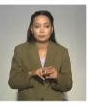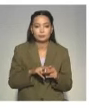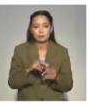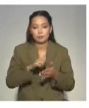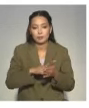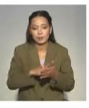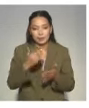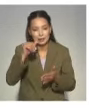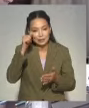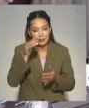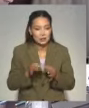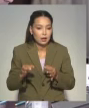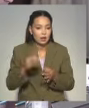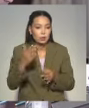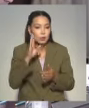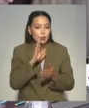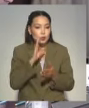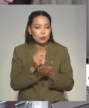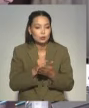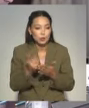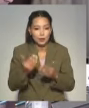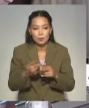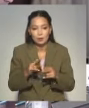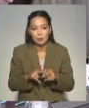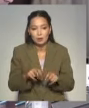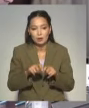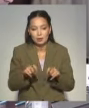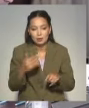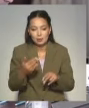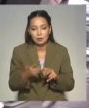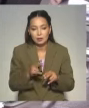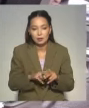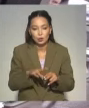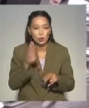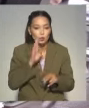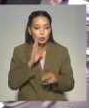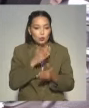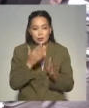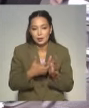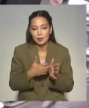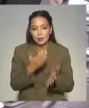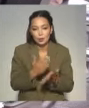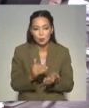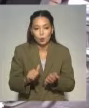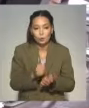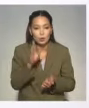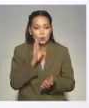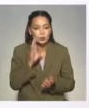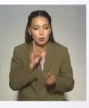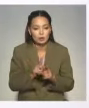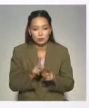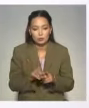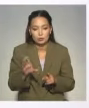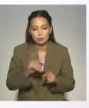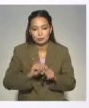Қырғызстан аумағындағы су қоймаларының аз толуына байланысты күрделі жағдай байқалады. Қатты ыстығауа құрғақшылық қаупын арттырып отыр.